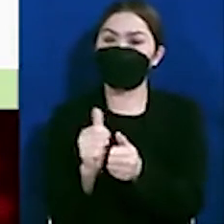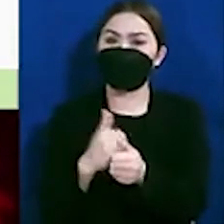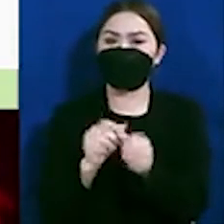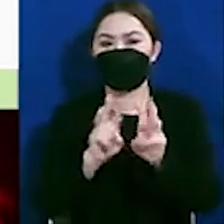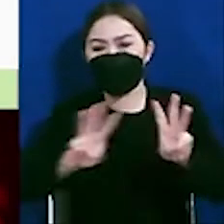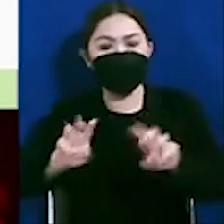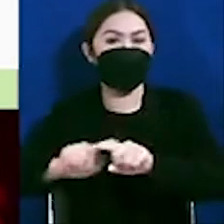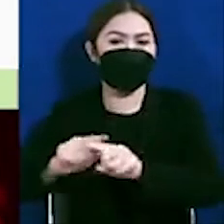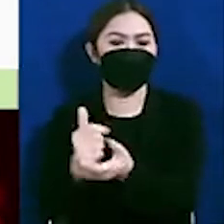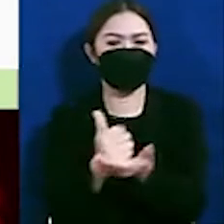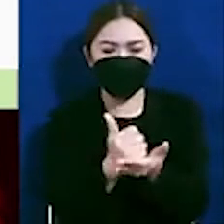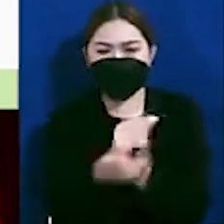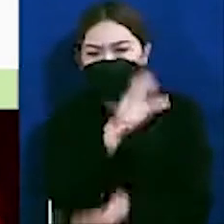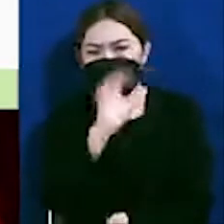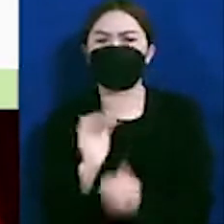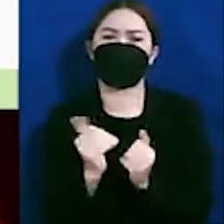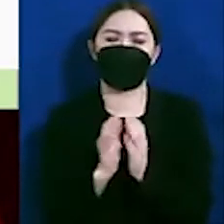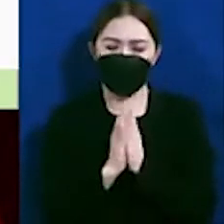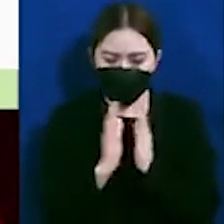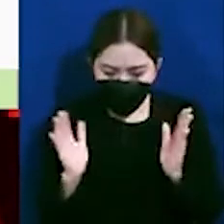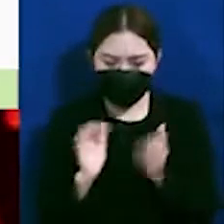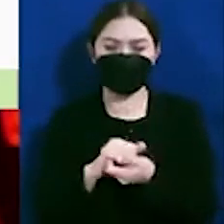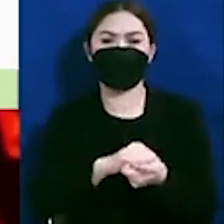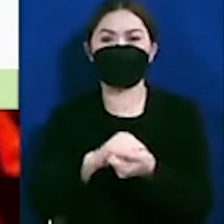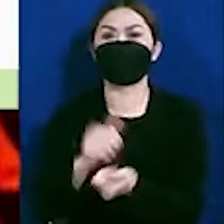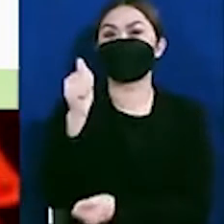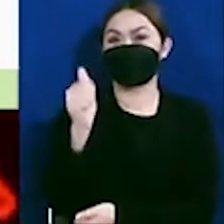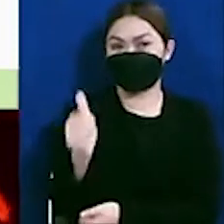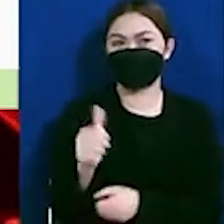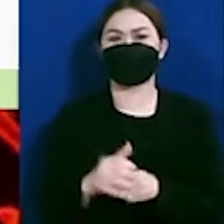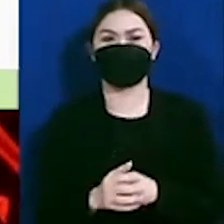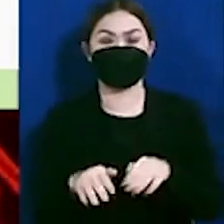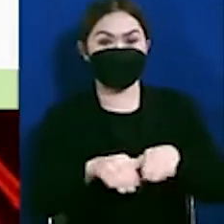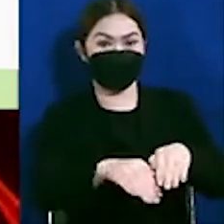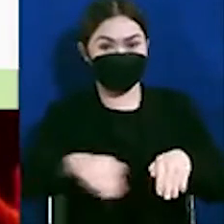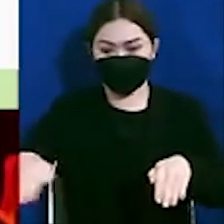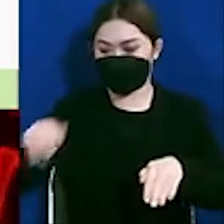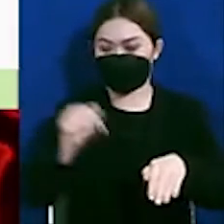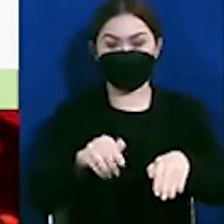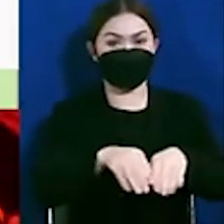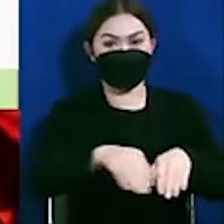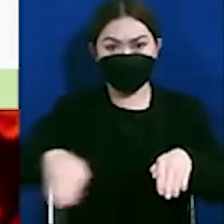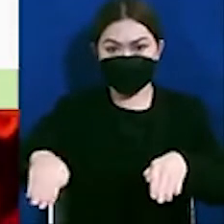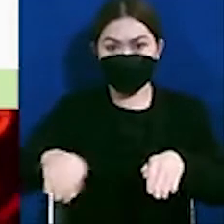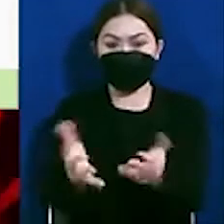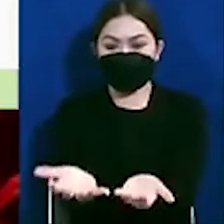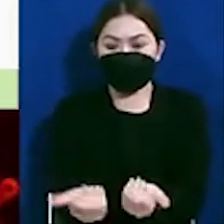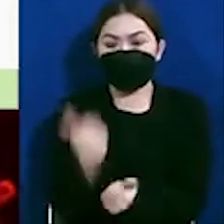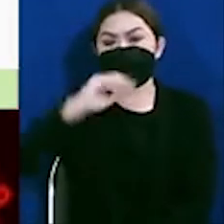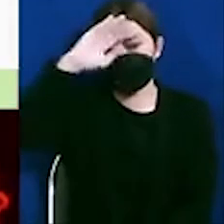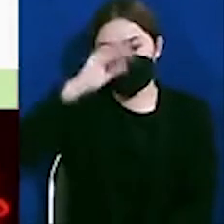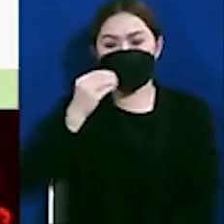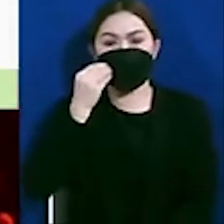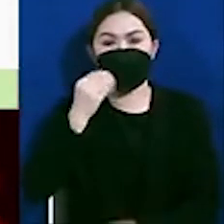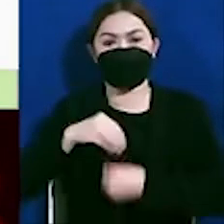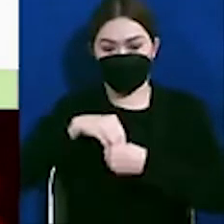เว็บเพจต่างๆที่ช่วยกันกับคุณจริงๆนะครับเป็นความร่วมมือที่ดีอันนี้เป็นเกณฑ์ทั่วไปนะครับที่เราจะรับคนไข้เอาไว้ใน